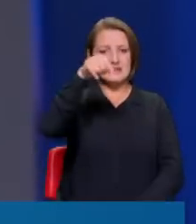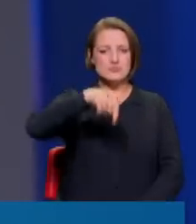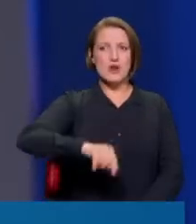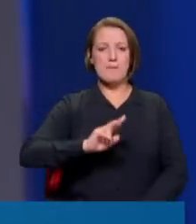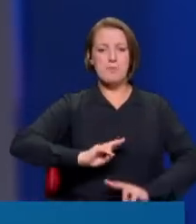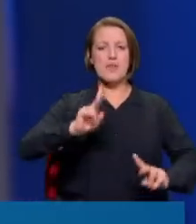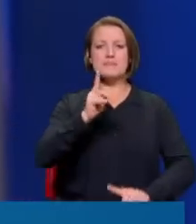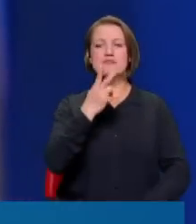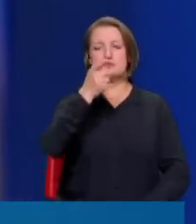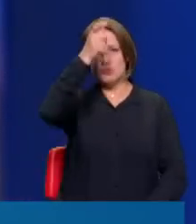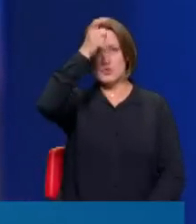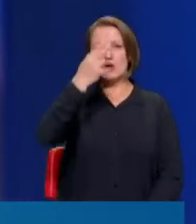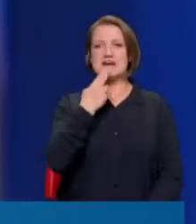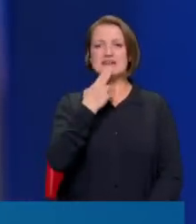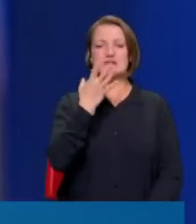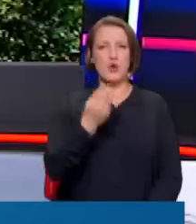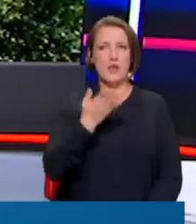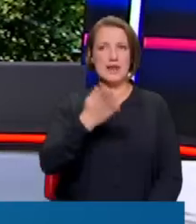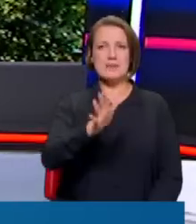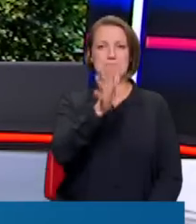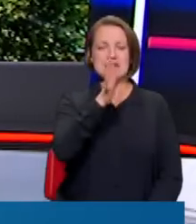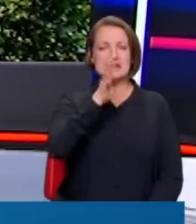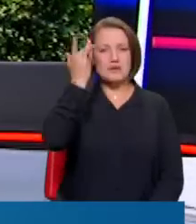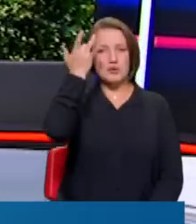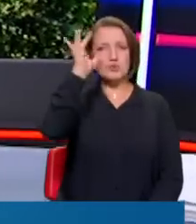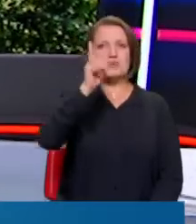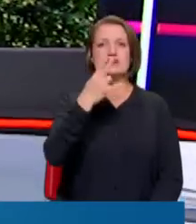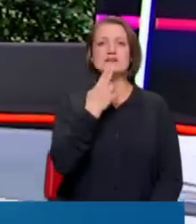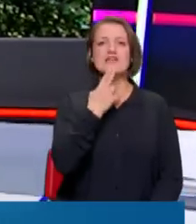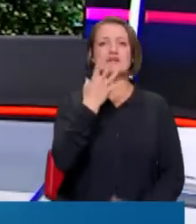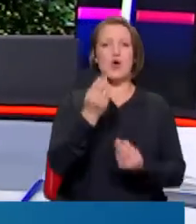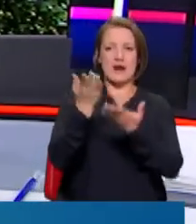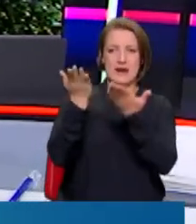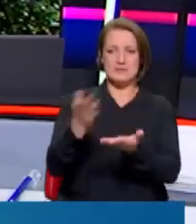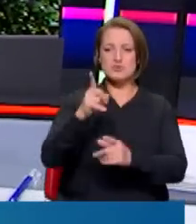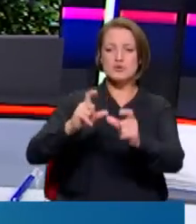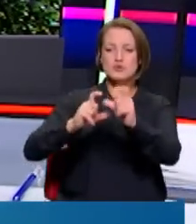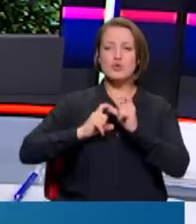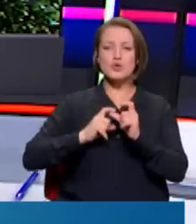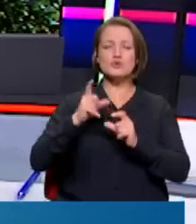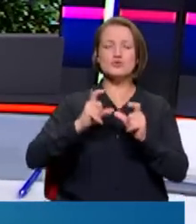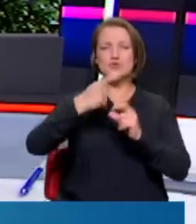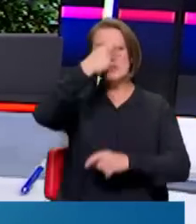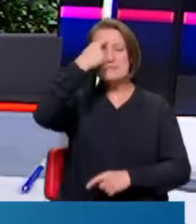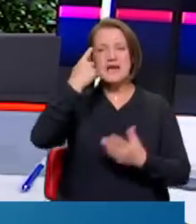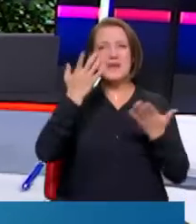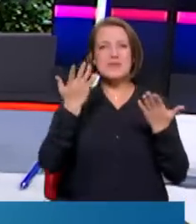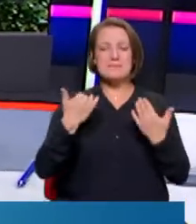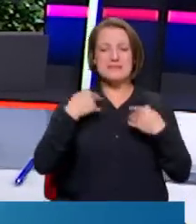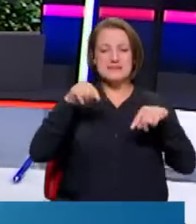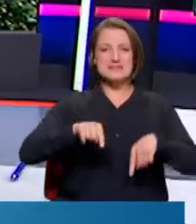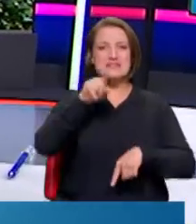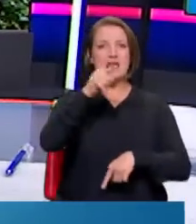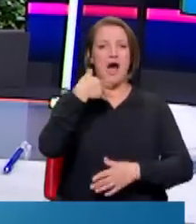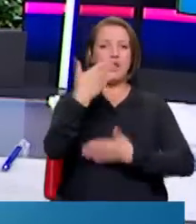modern bir Türk kadını olarak Çağdaş bilgili kültürlü bir Türk kadını olarak bu soruyu bana sorma imkanı benim de size